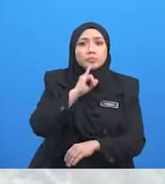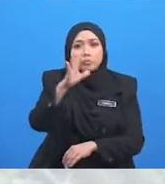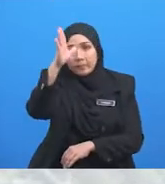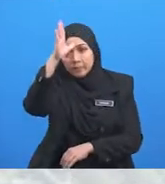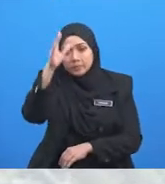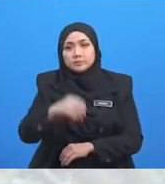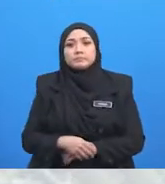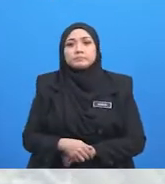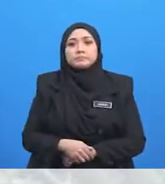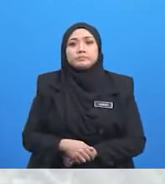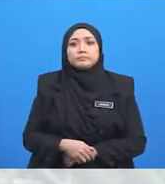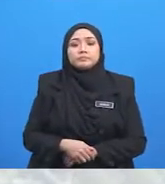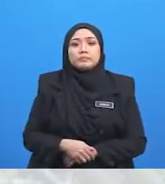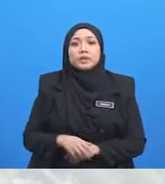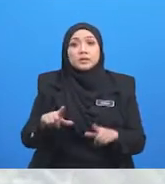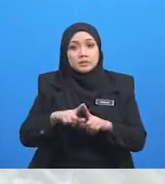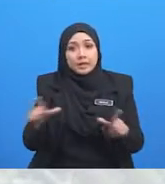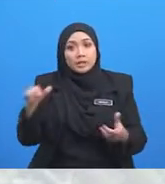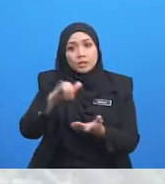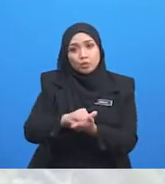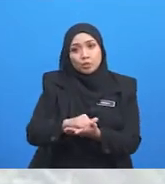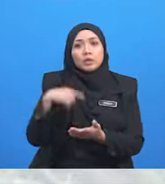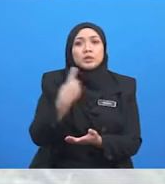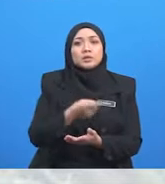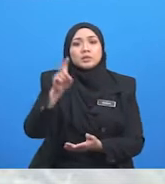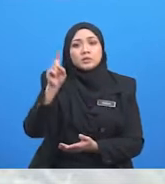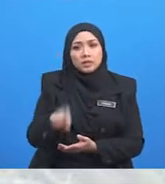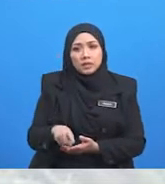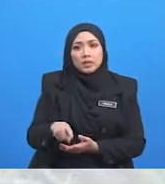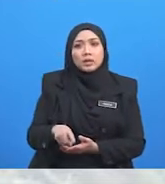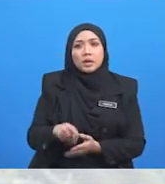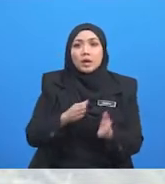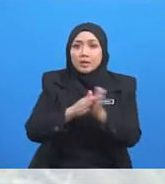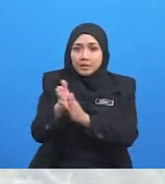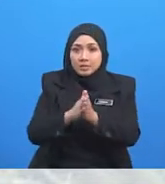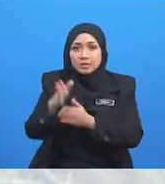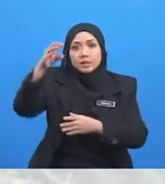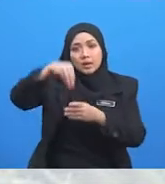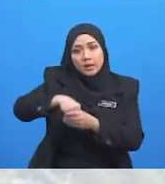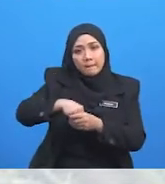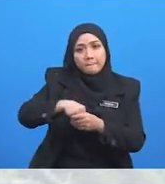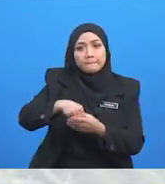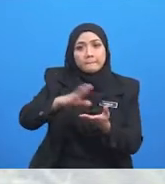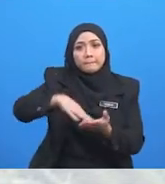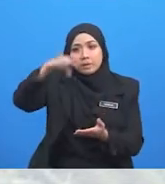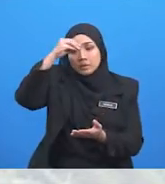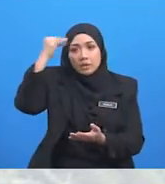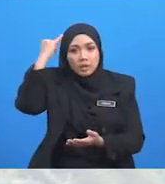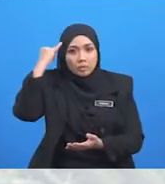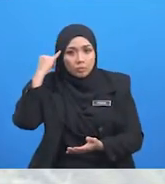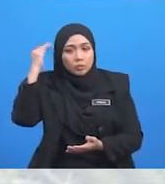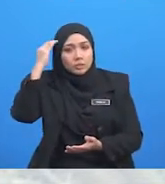bapa. Selain itu, kita hendaklah rajin dalam